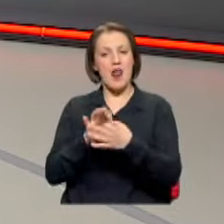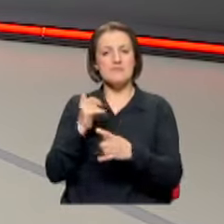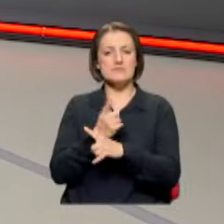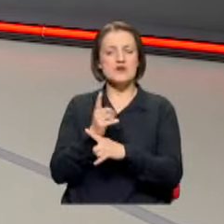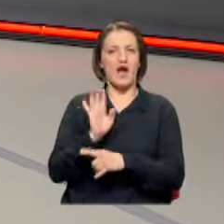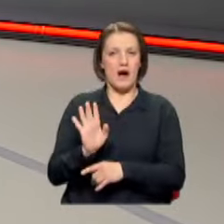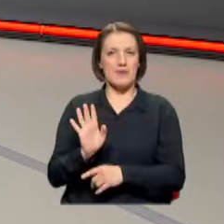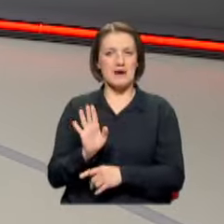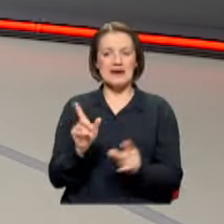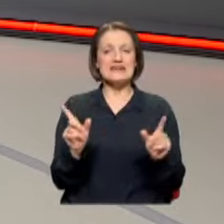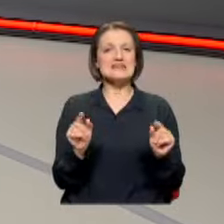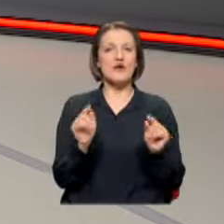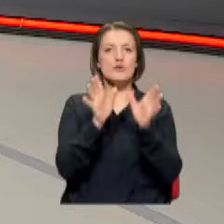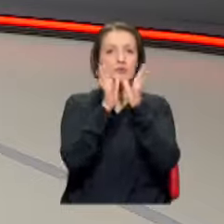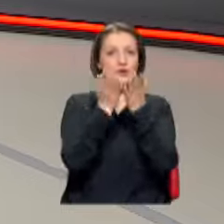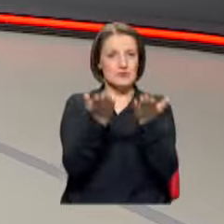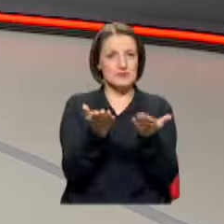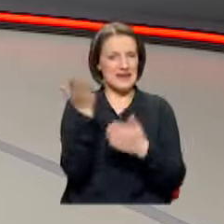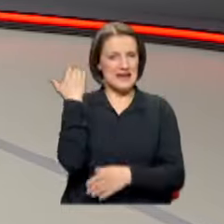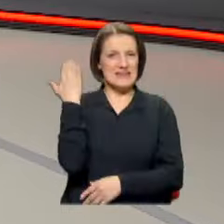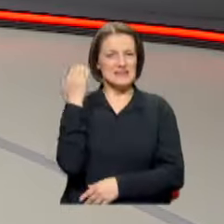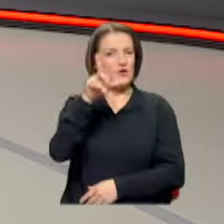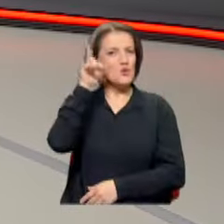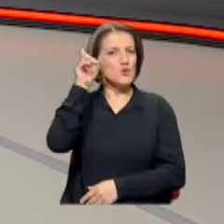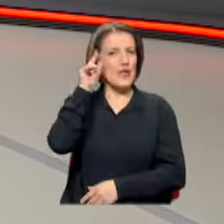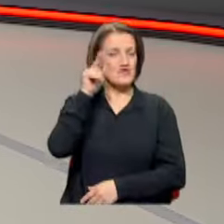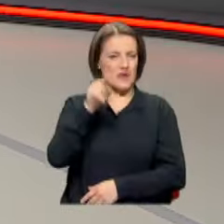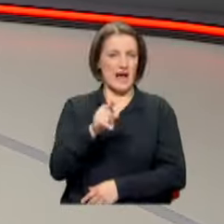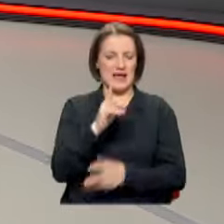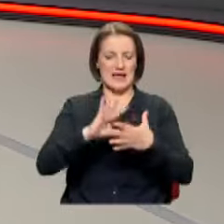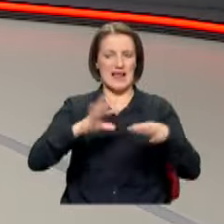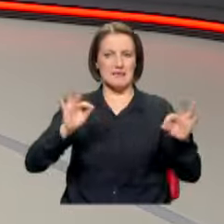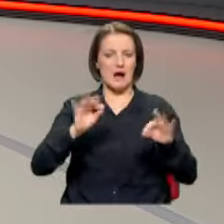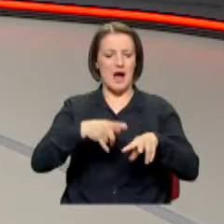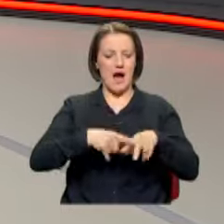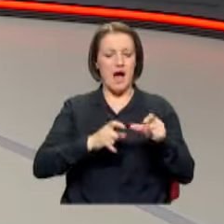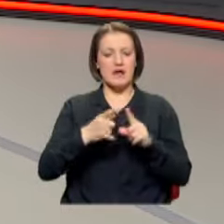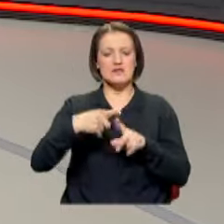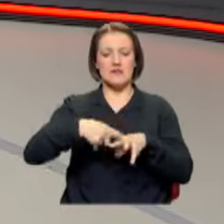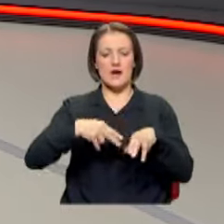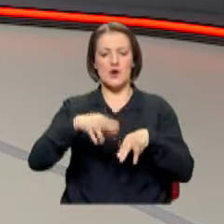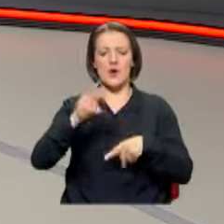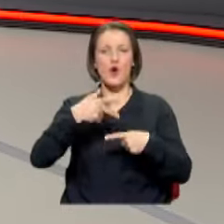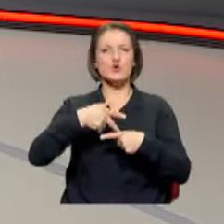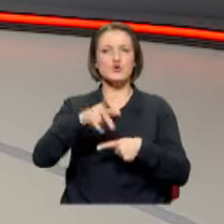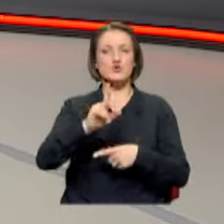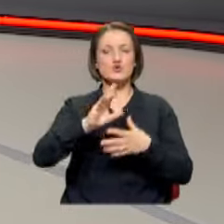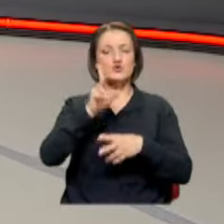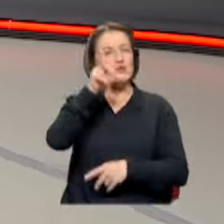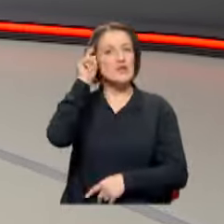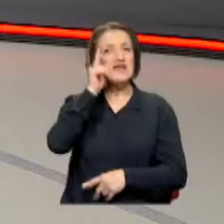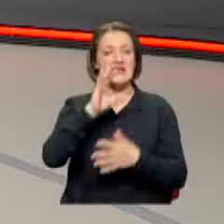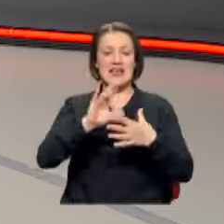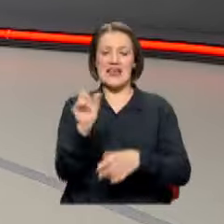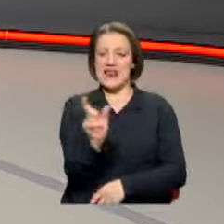de. Istakoz biliyorsunuz eski Yunanca'dan gelir. Astokos. Yani Yunanca'dan geçmiştir